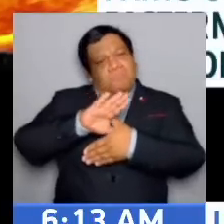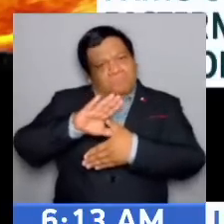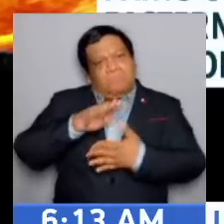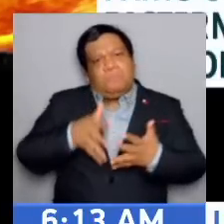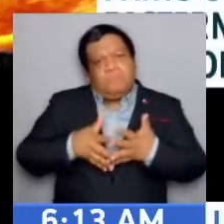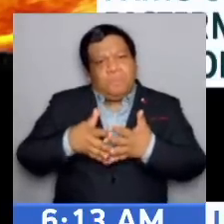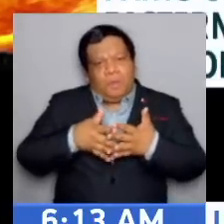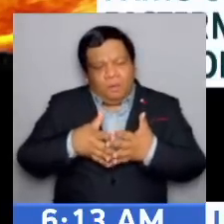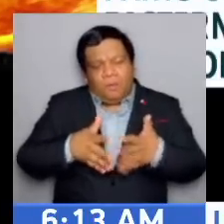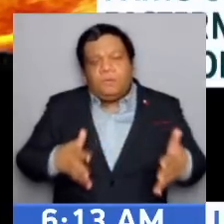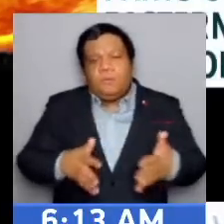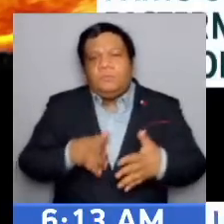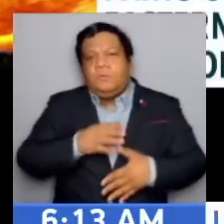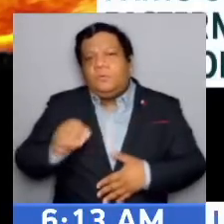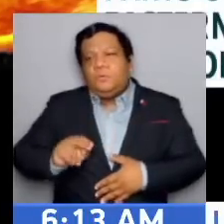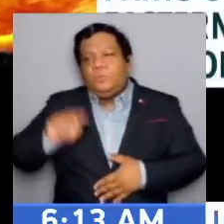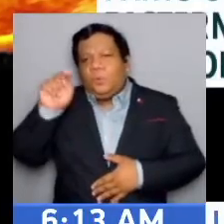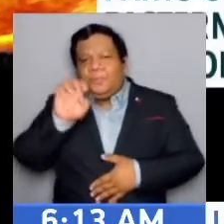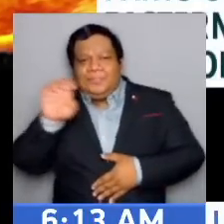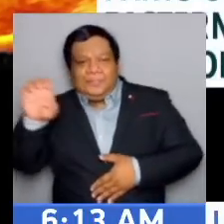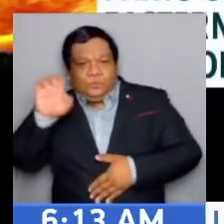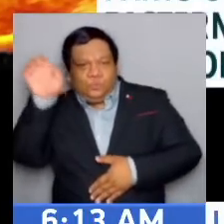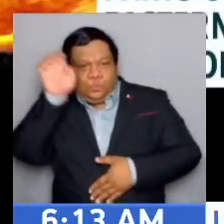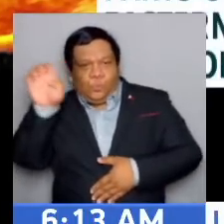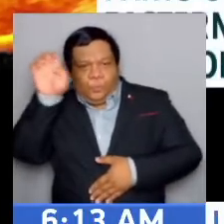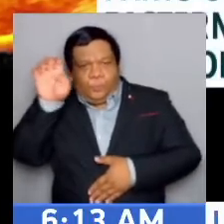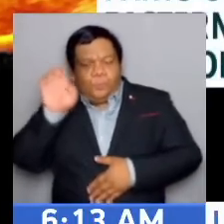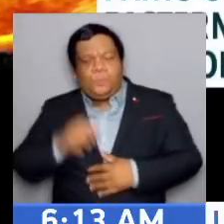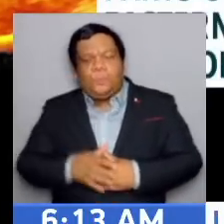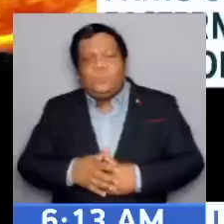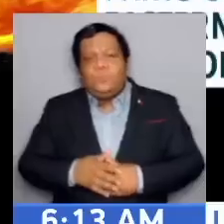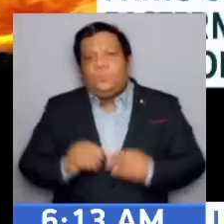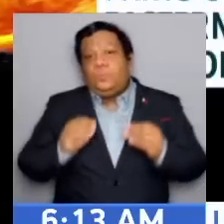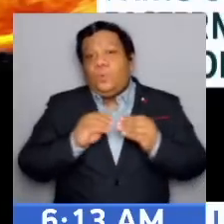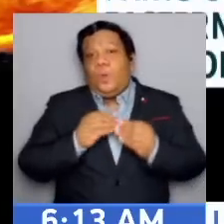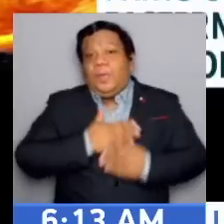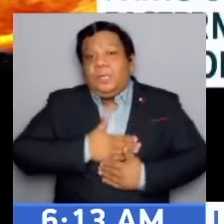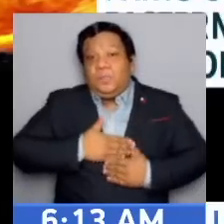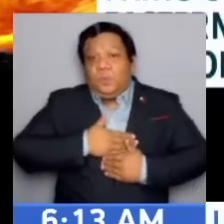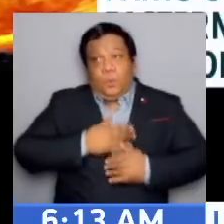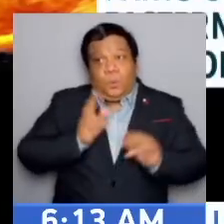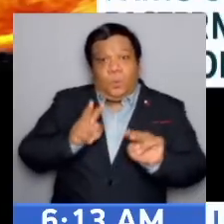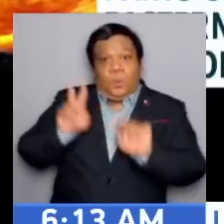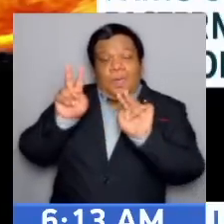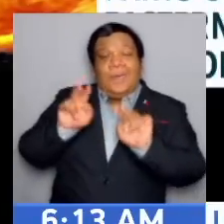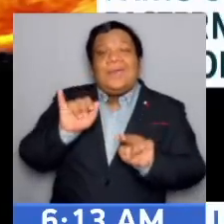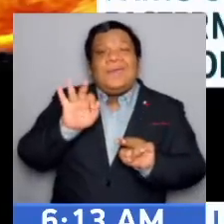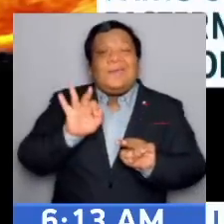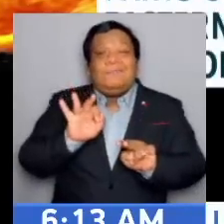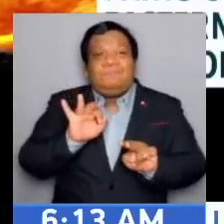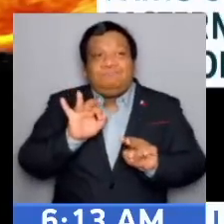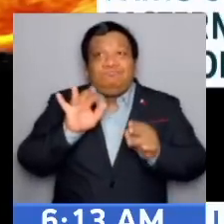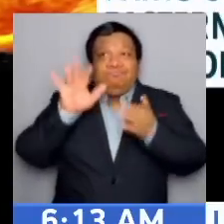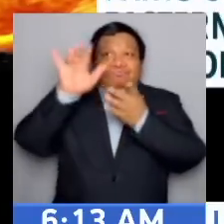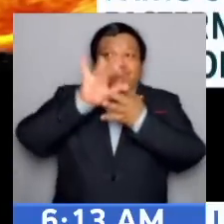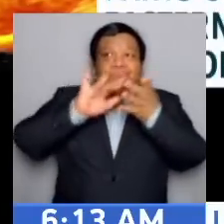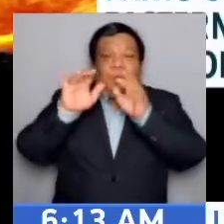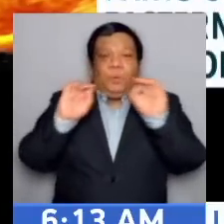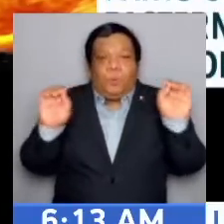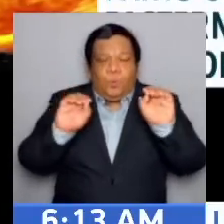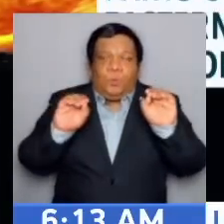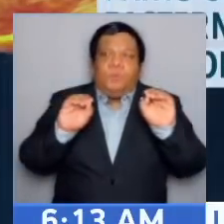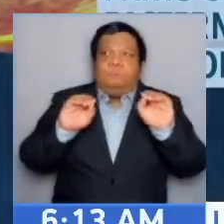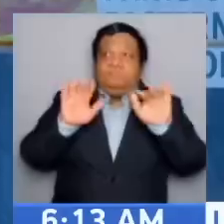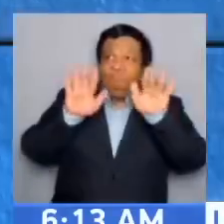Eastern Europe. Higit na may enjoy ang panonood ng eclipse kung hindi maulan o maulap ang kalangitan. Sa ngayon,